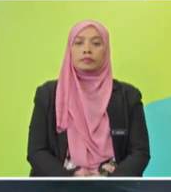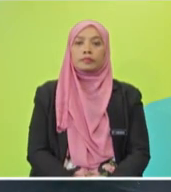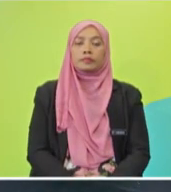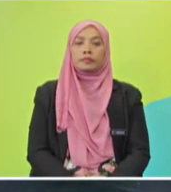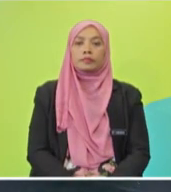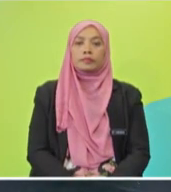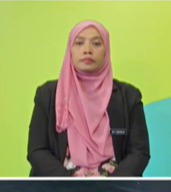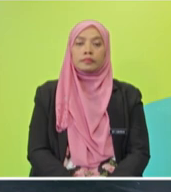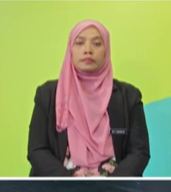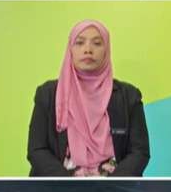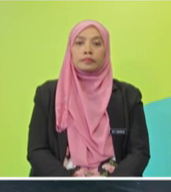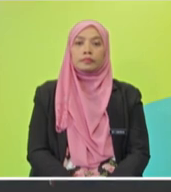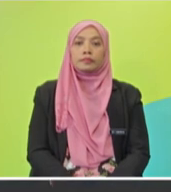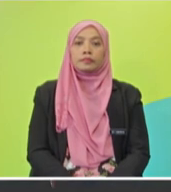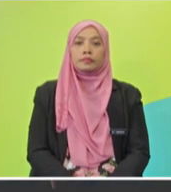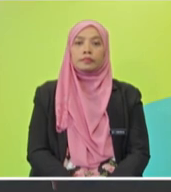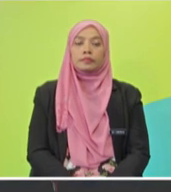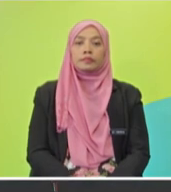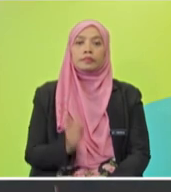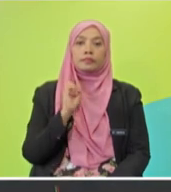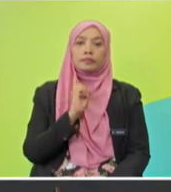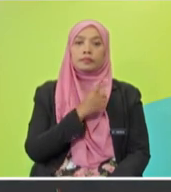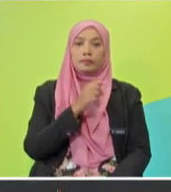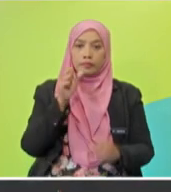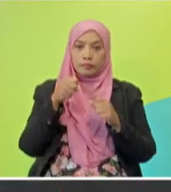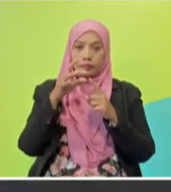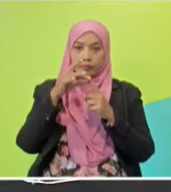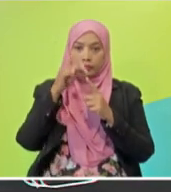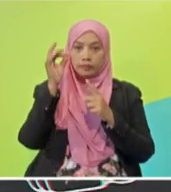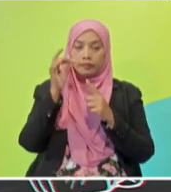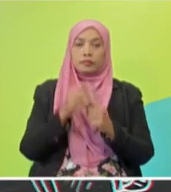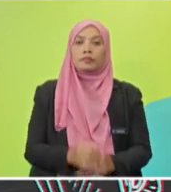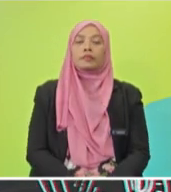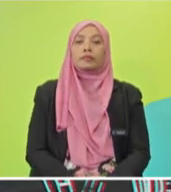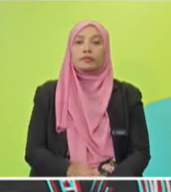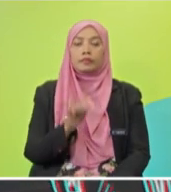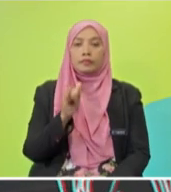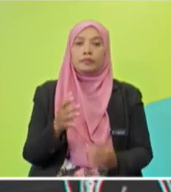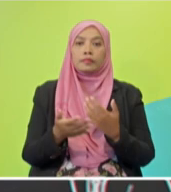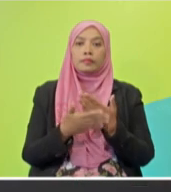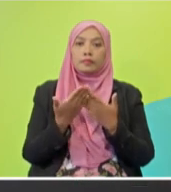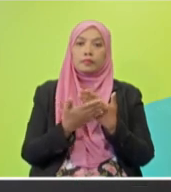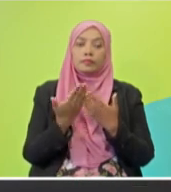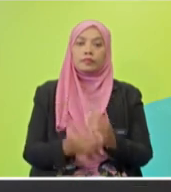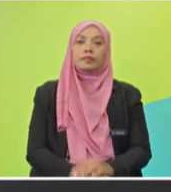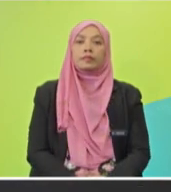boleh jawab, boleh, tapi yang paling senang je, untuk kita. Yang paling senang je. Okey, Nick, kalau dah siap boleh tunjukkan jawapan anda ya.